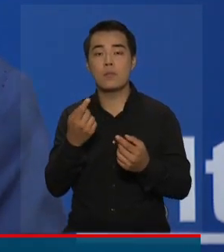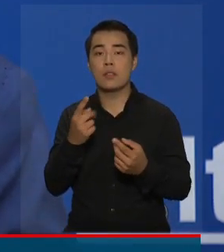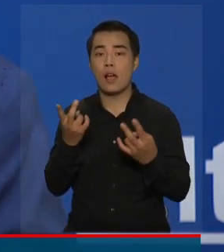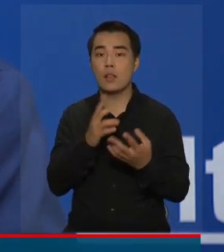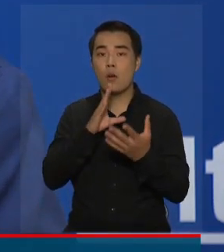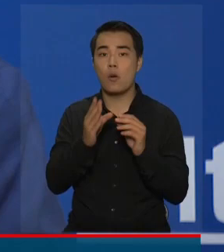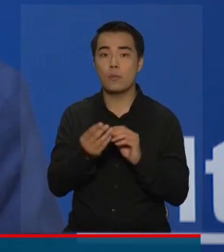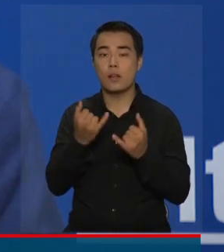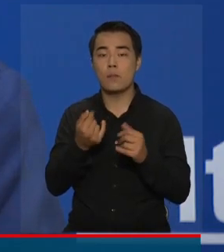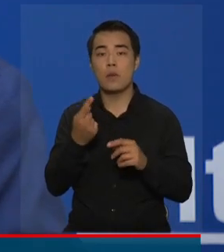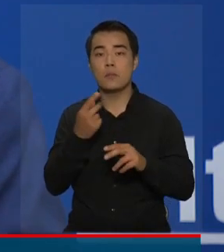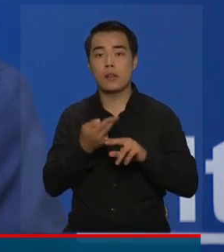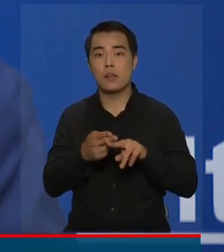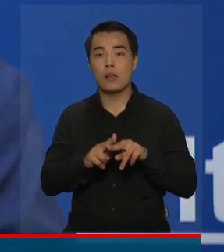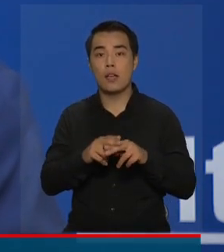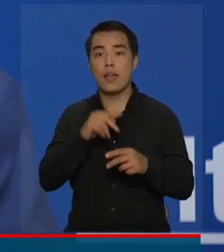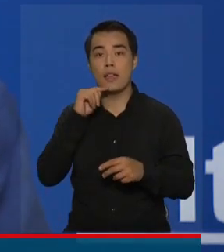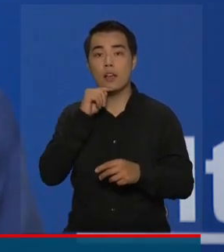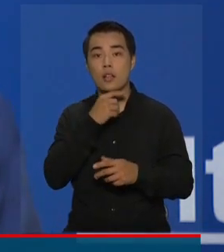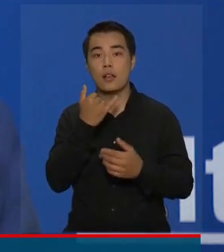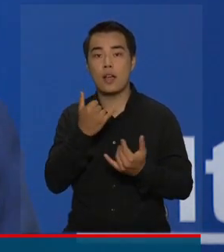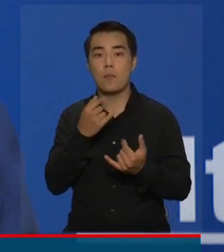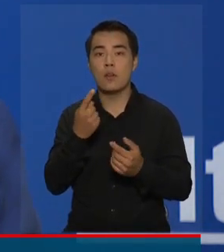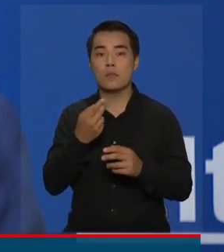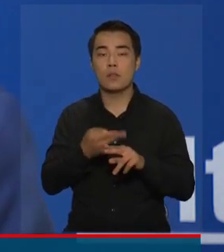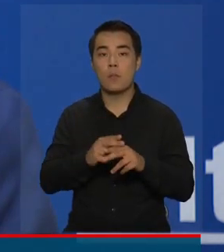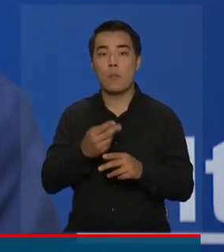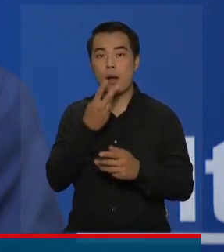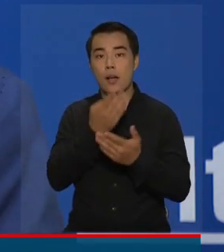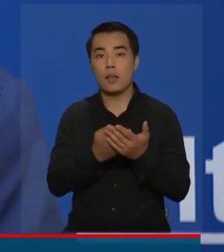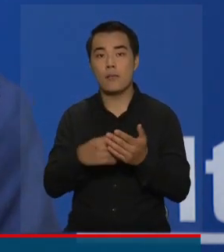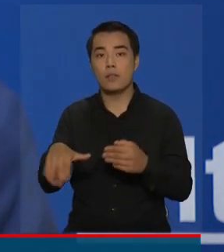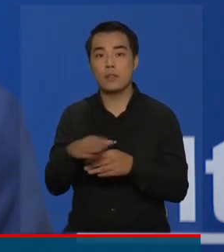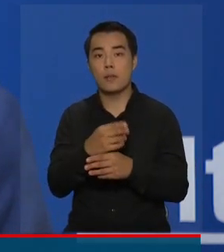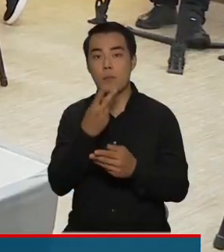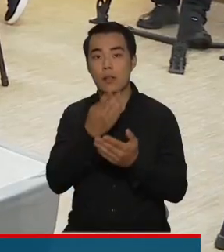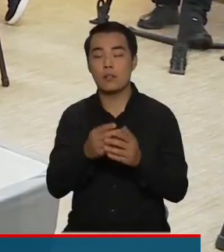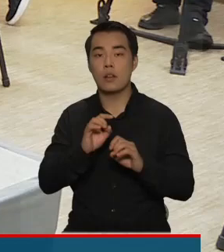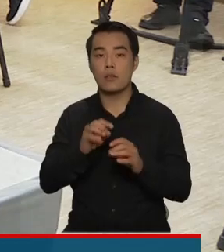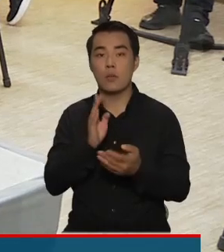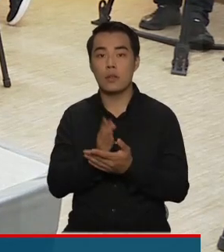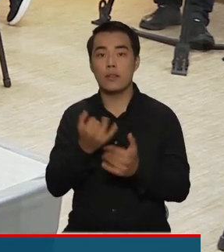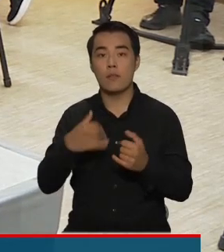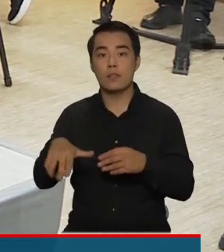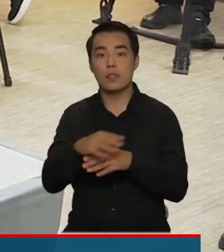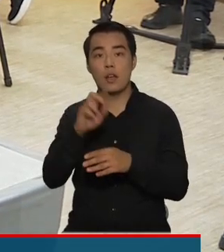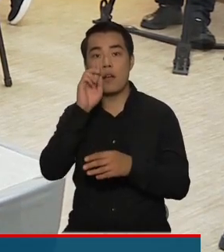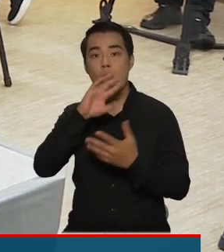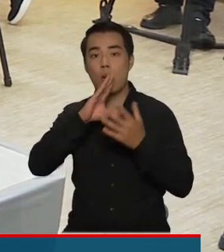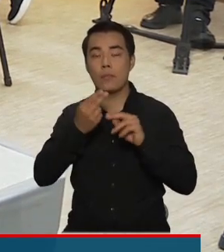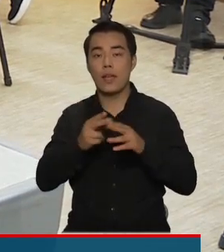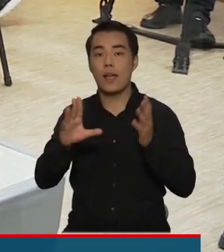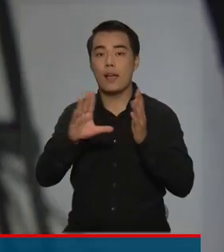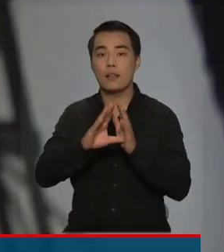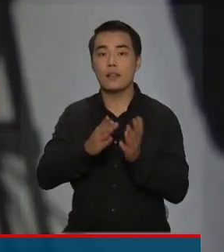Не себептен бұл экономикалық әлеуметке қандай үлесі бар екен, осын бәрін түсіндіру ойымыз бар. Қазір бүкіл әлем энергияның балама